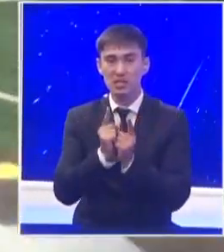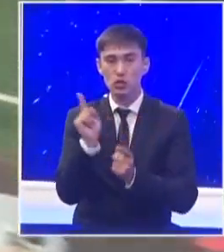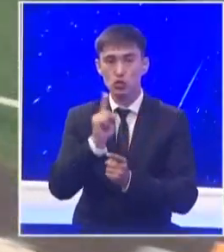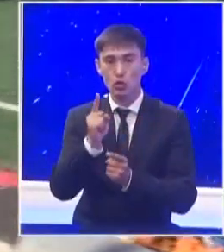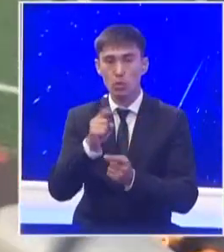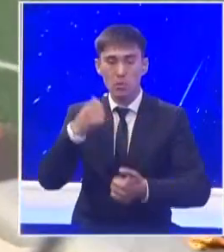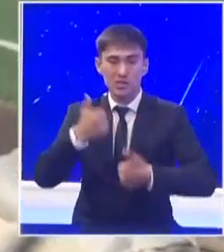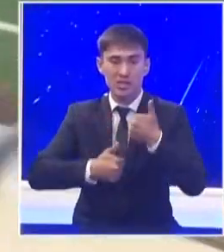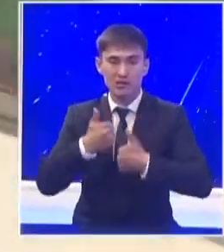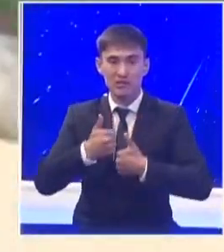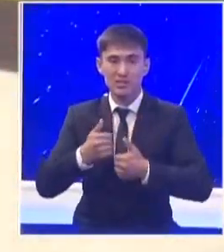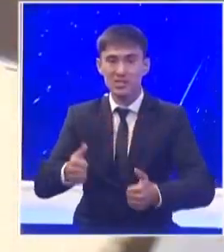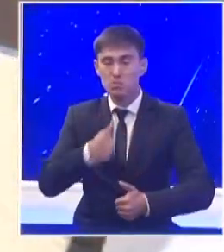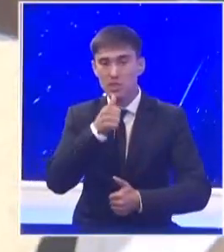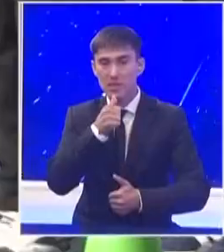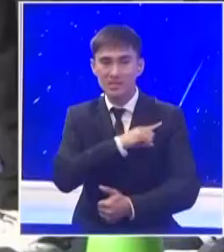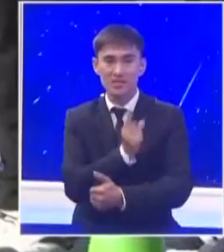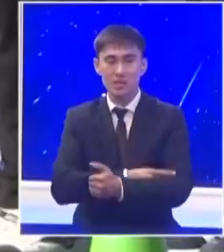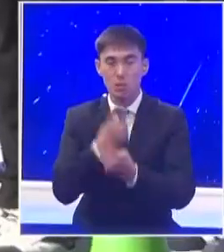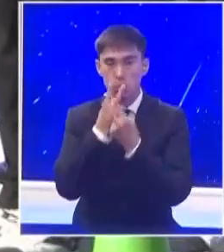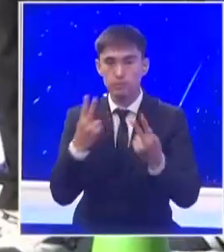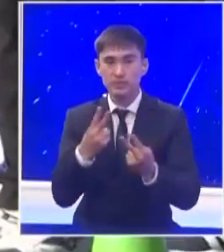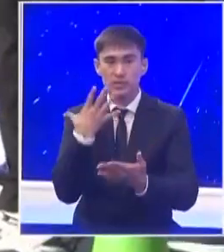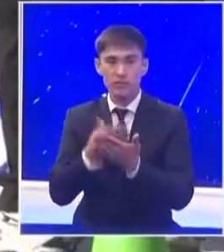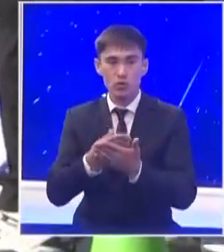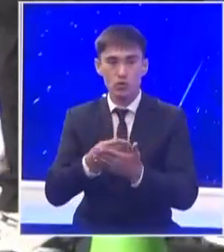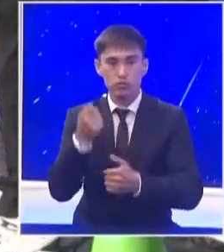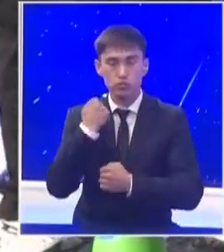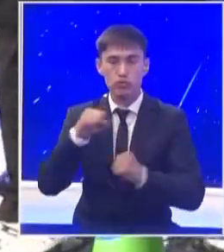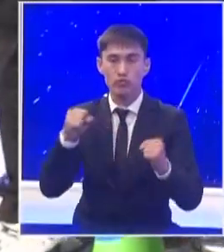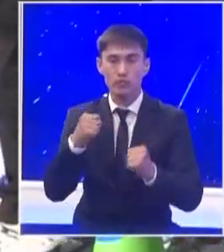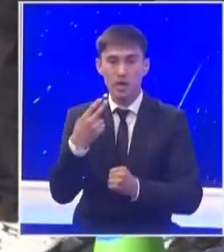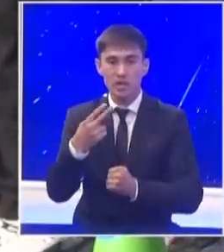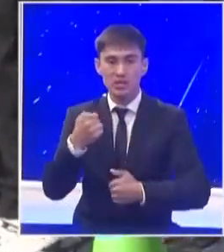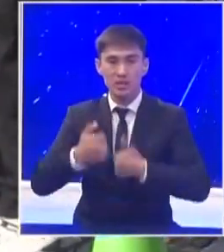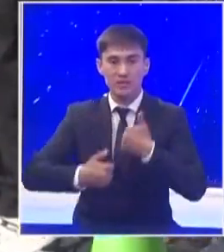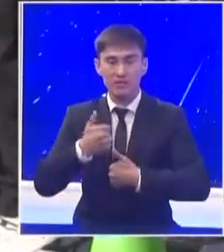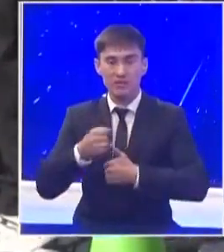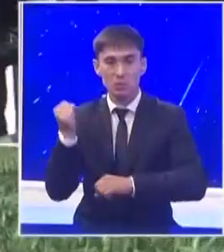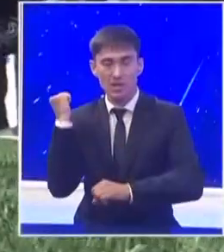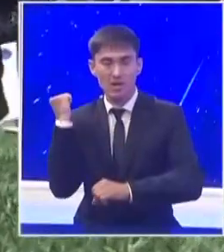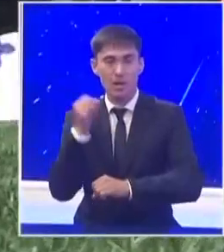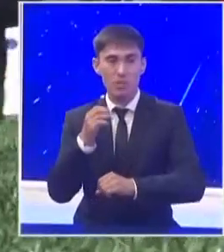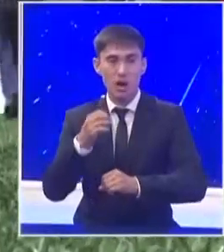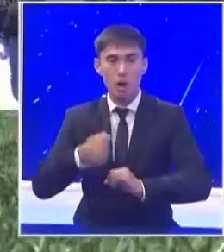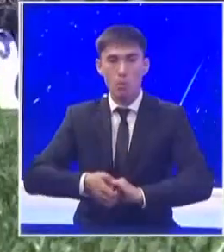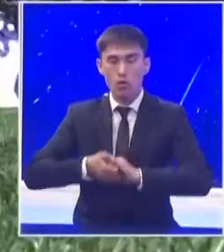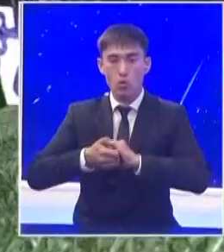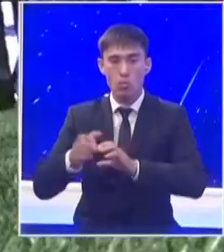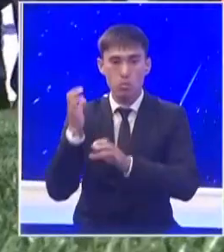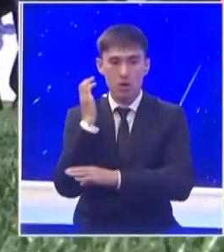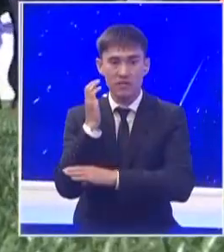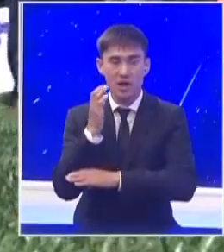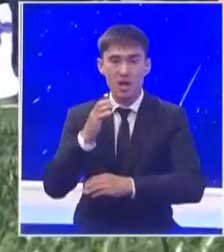чтобы посоревноваться, испытать силы, продемонстрировать свое мужество. Они соревновались в метании копья, подъеме бревна,